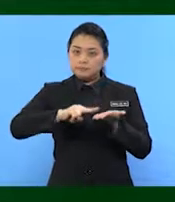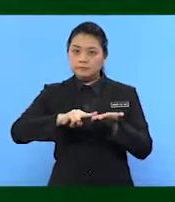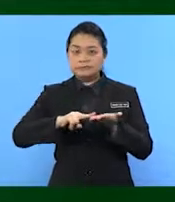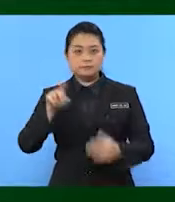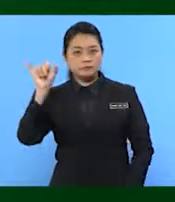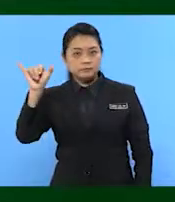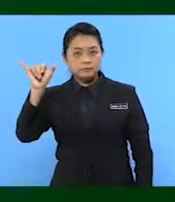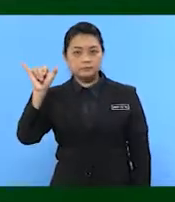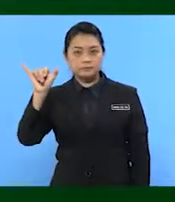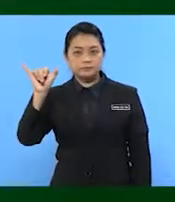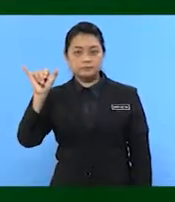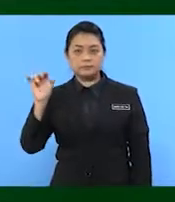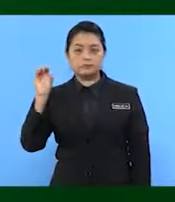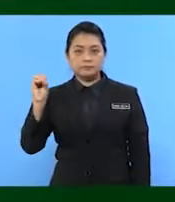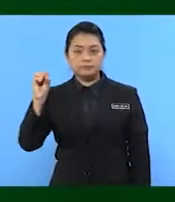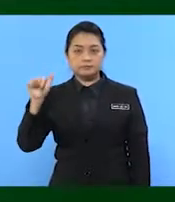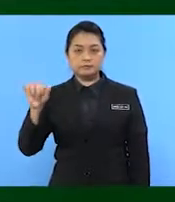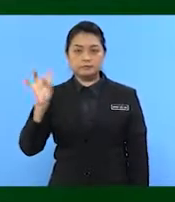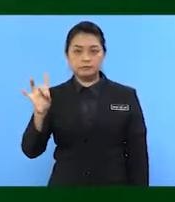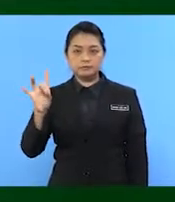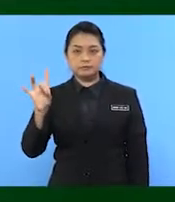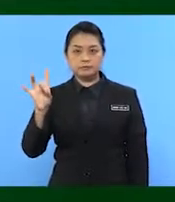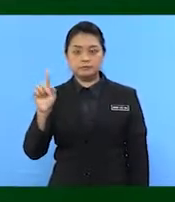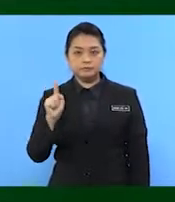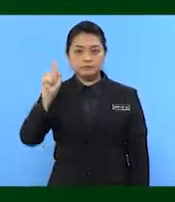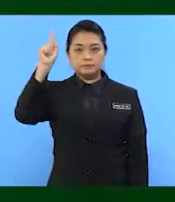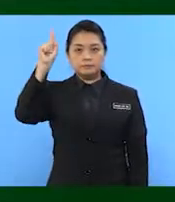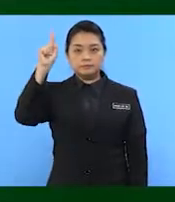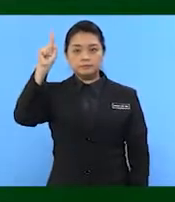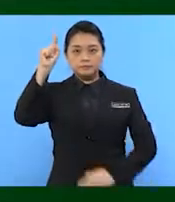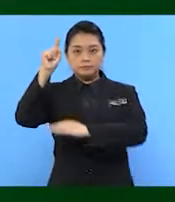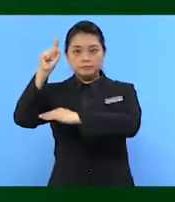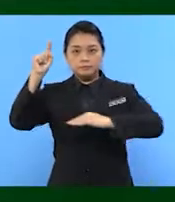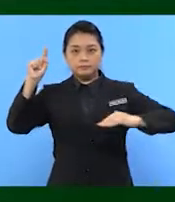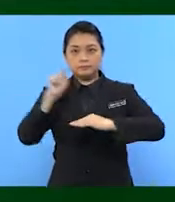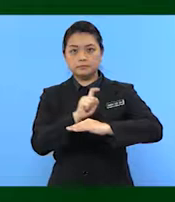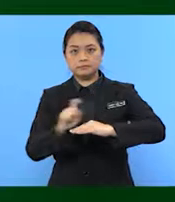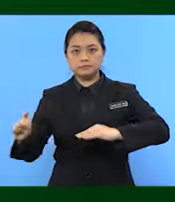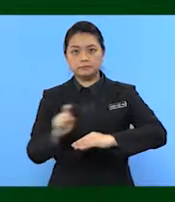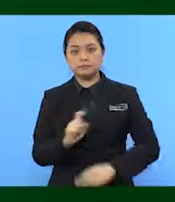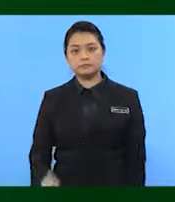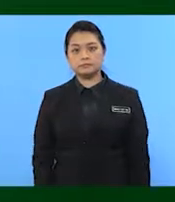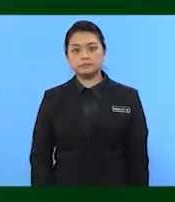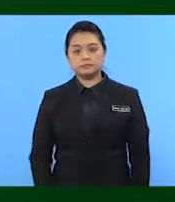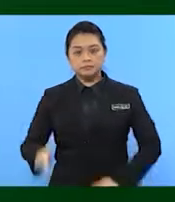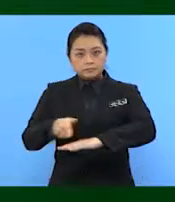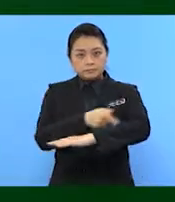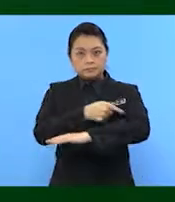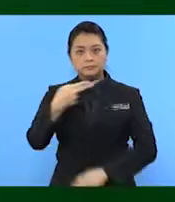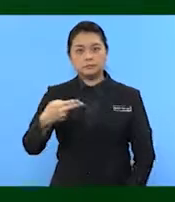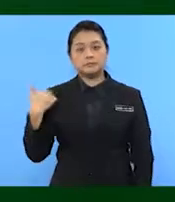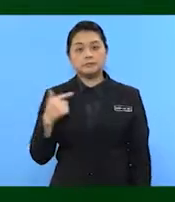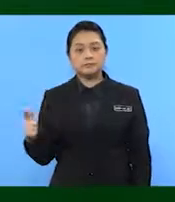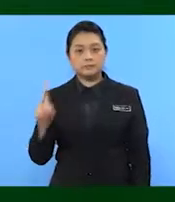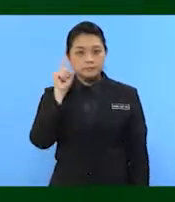Y, iaitu sifar perpuluhan 8 unit ke atas dari paksi X. Dan panjang hipotenuse